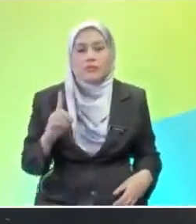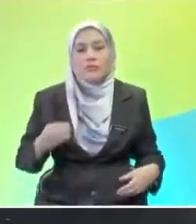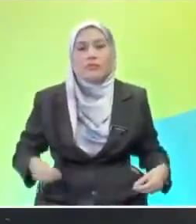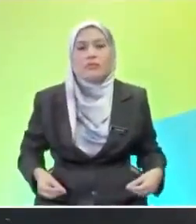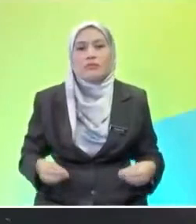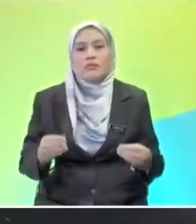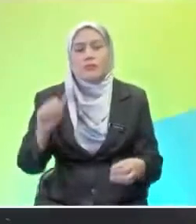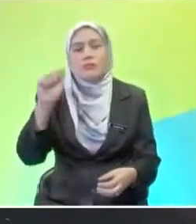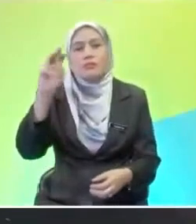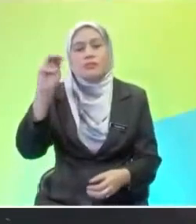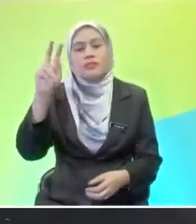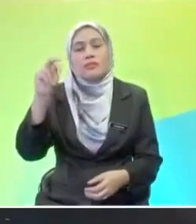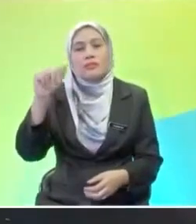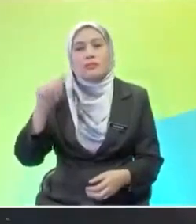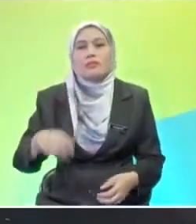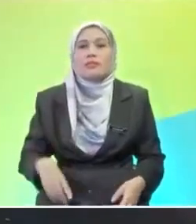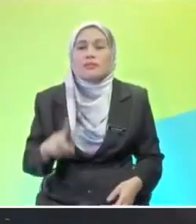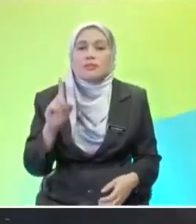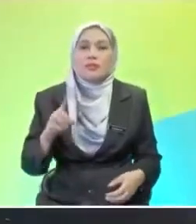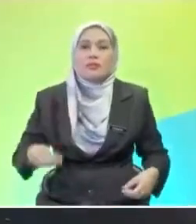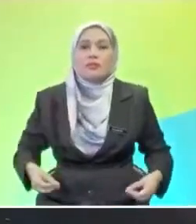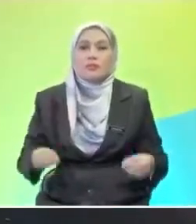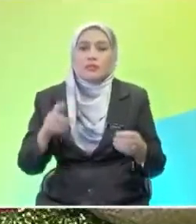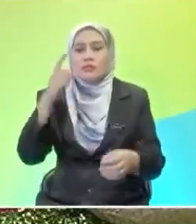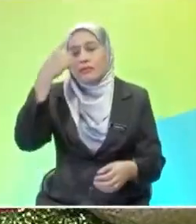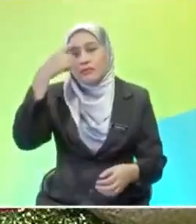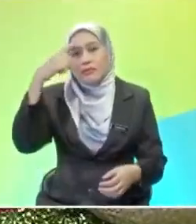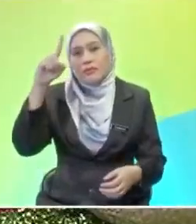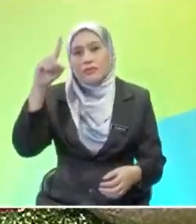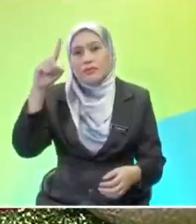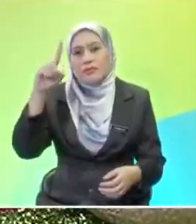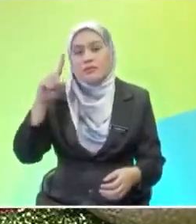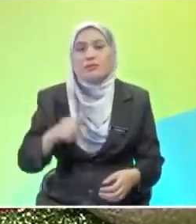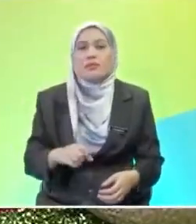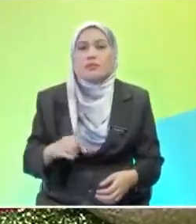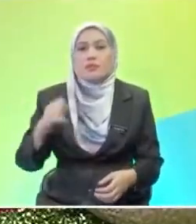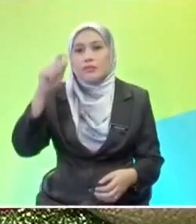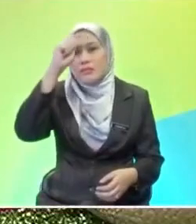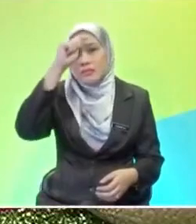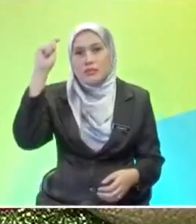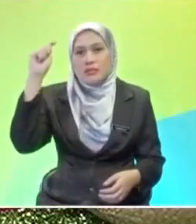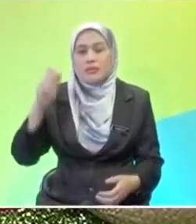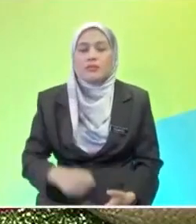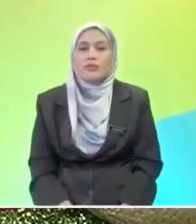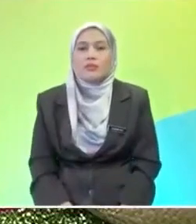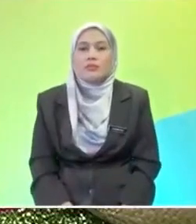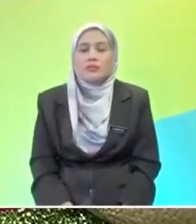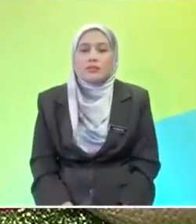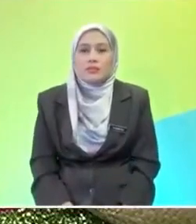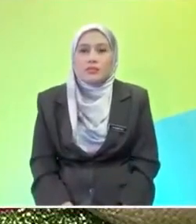Amna dan satu bintang lagi untuk Yvonne. Okey, tanya semua. Okey, baiklah cikgu. Kita baca pantun tu